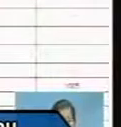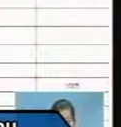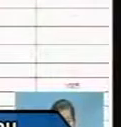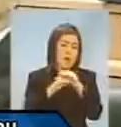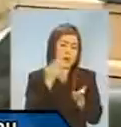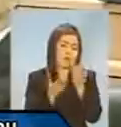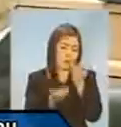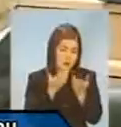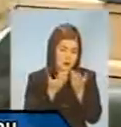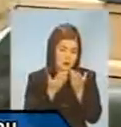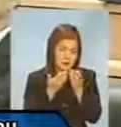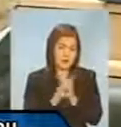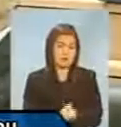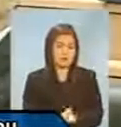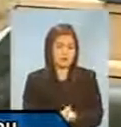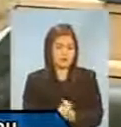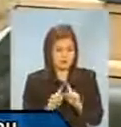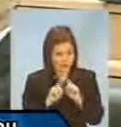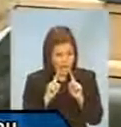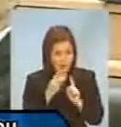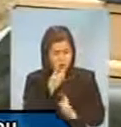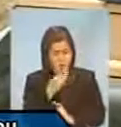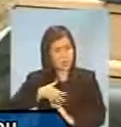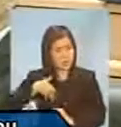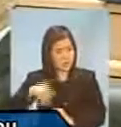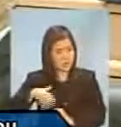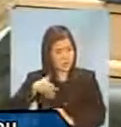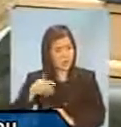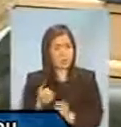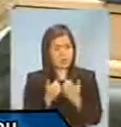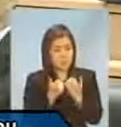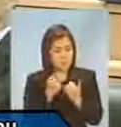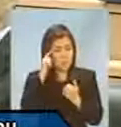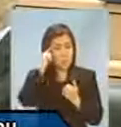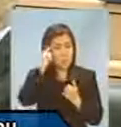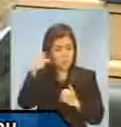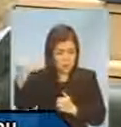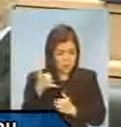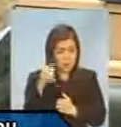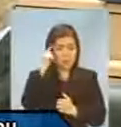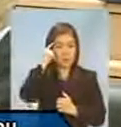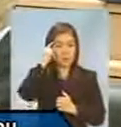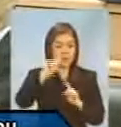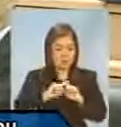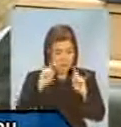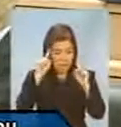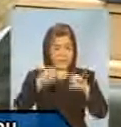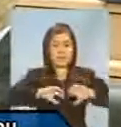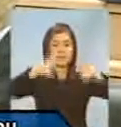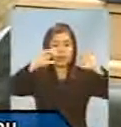ก็ปรากฏว่ารัฐบาลเนี่ยเหมือนกับสารภาพมาแล้วหลายเรื่องอย่างเช่นว่าโครงการรถไฟความเร็วสู